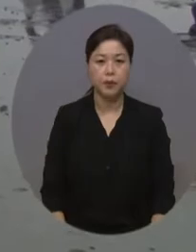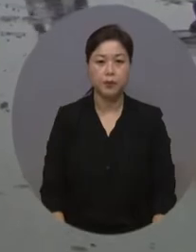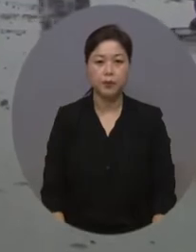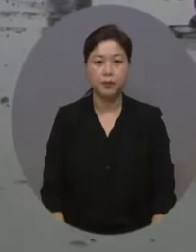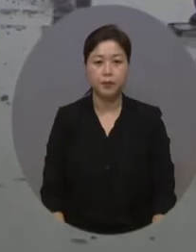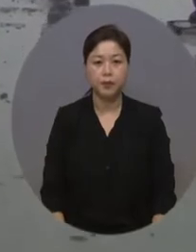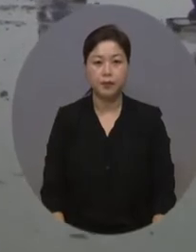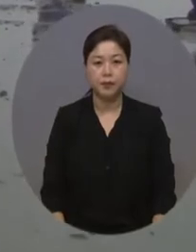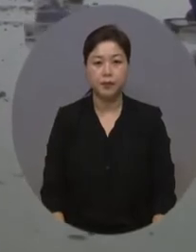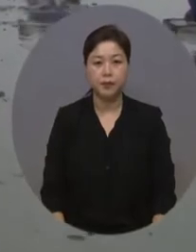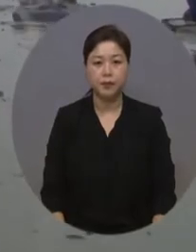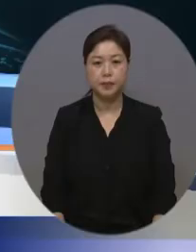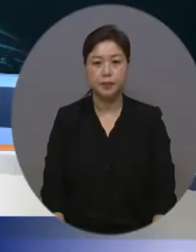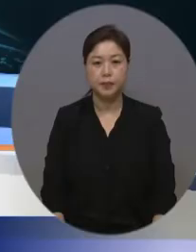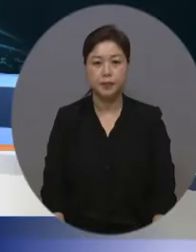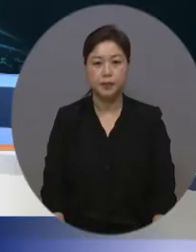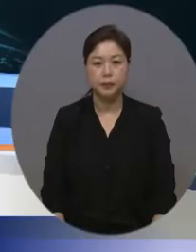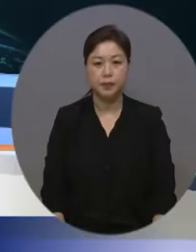방송 조은빈 기자입니다.